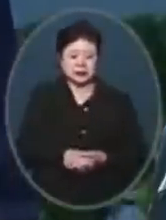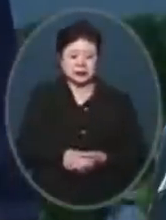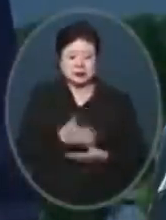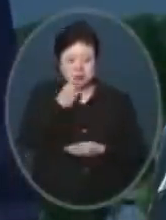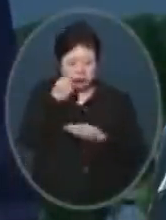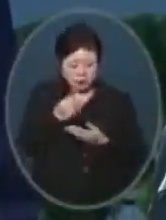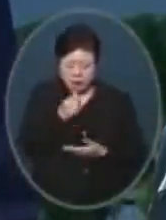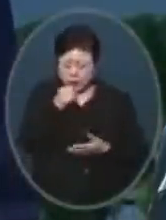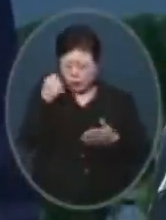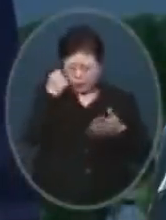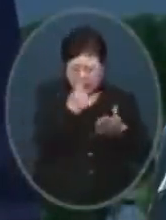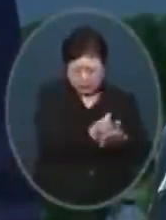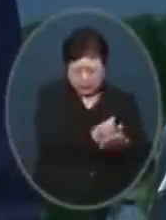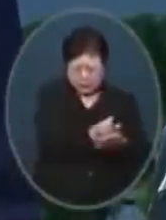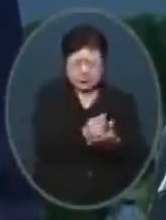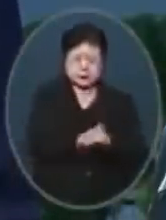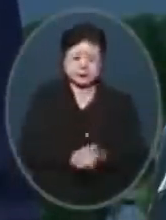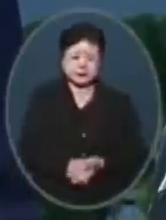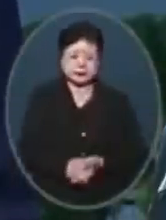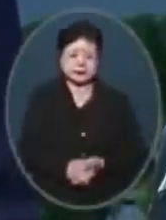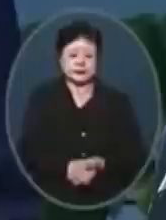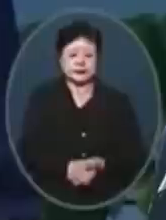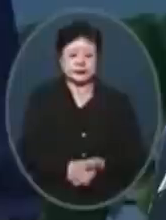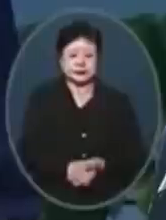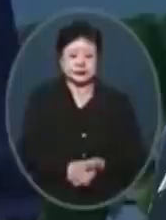못 박혔다는 것입니다.